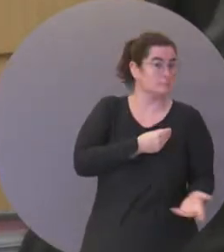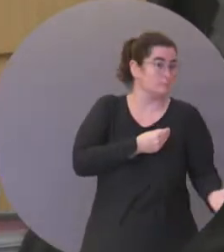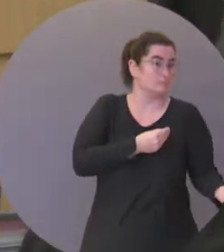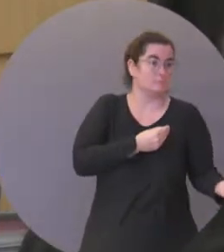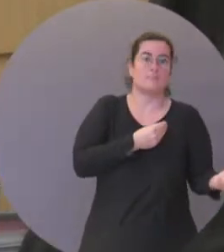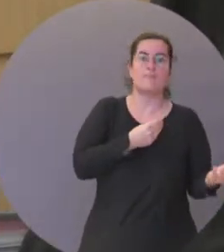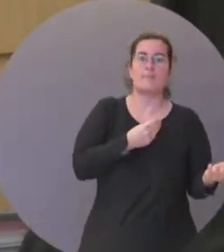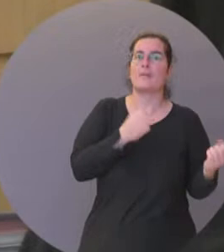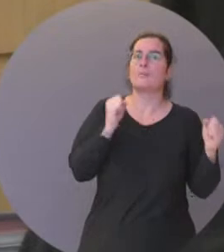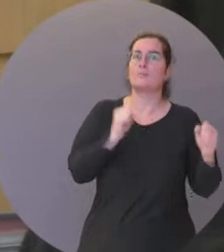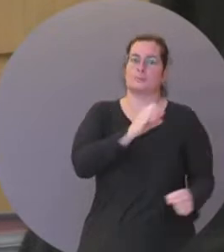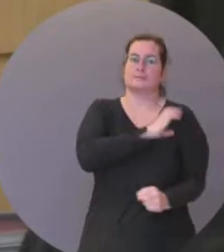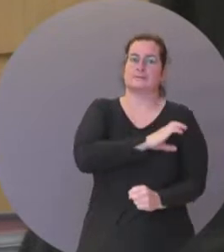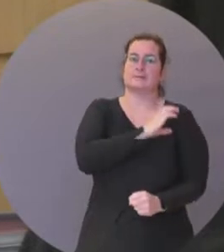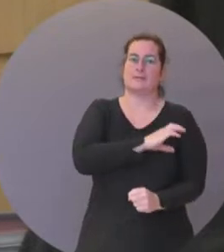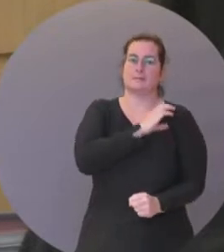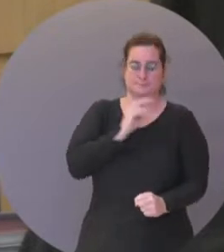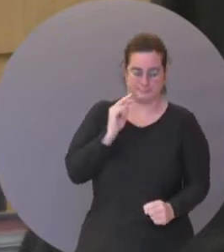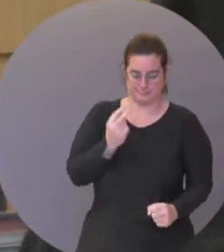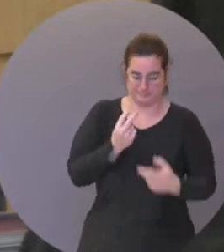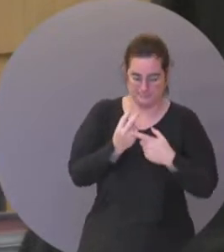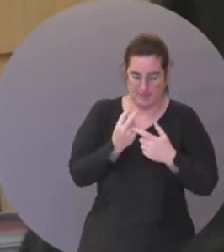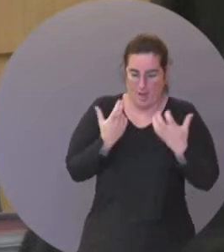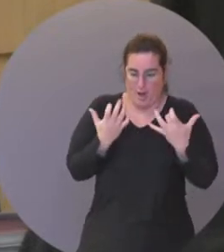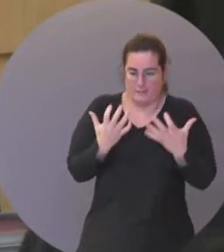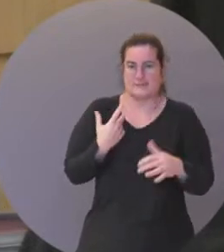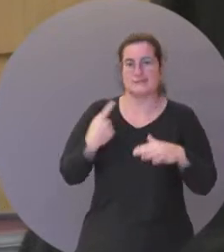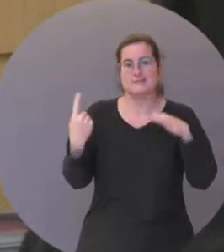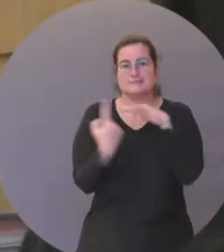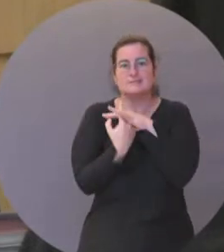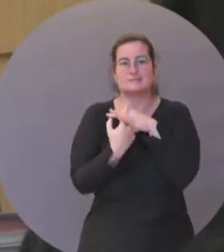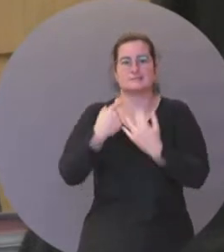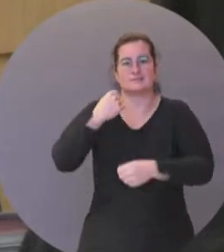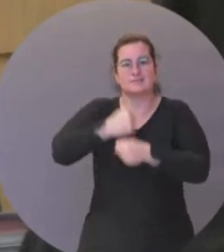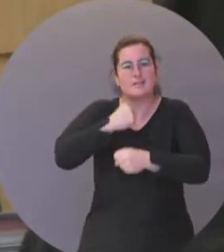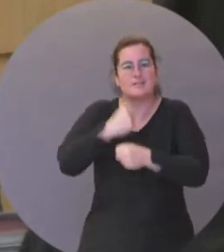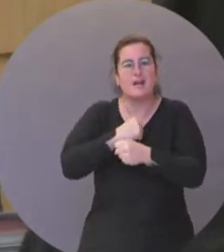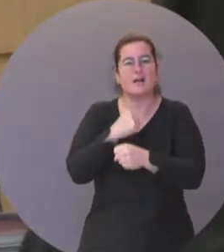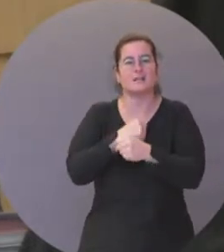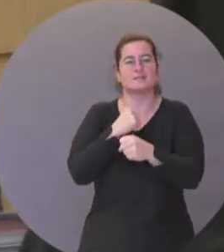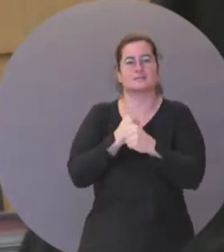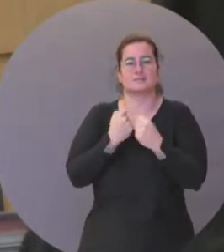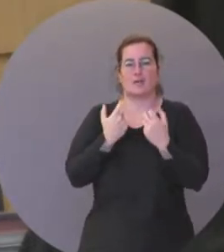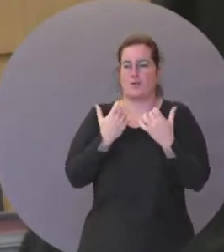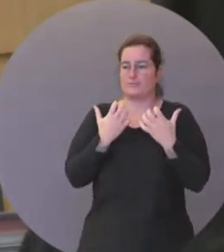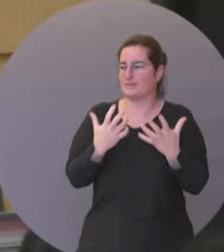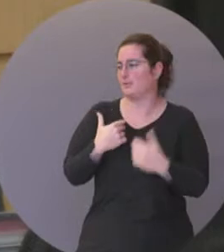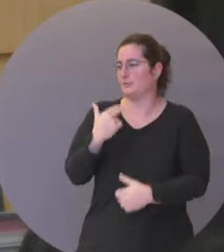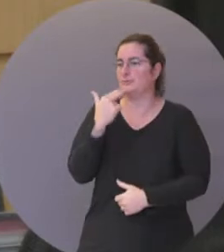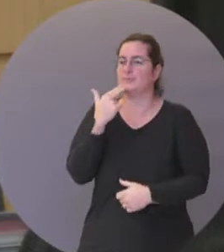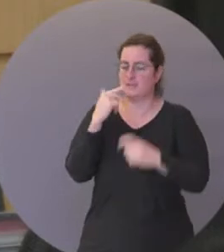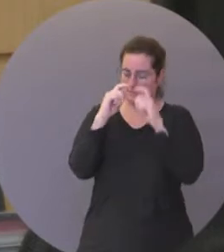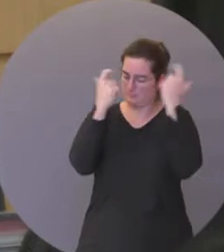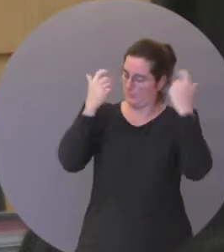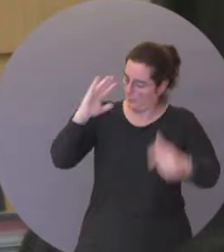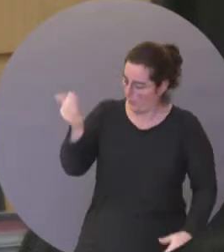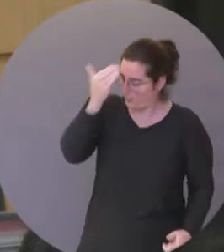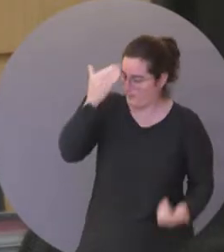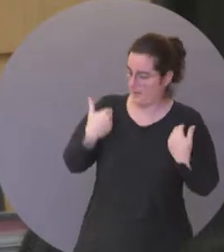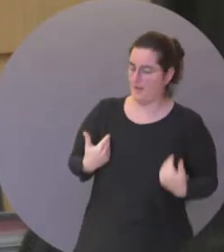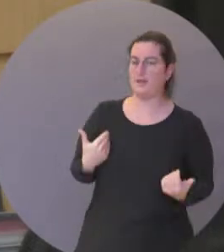pour soi-même être inséré dans la vie active et à importer sa contribution à la société